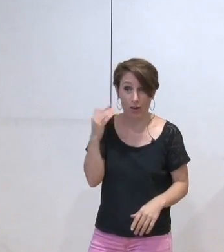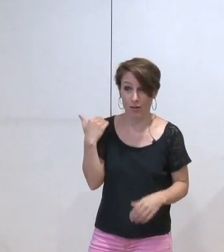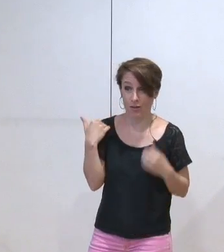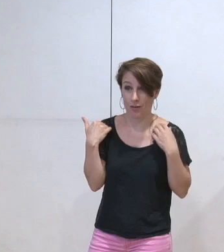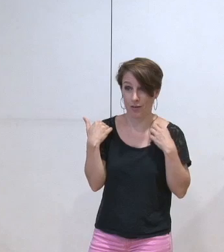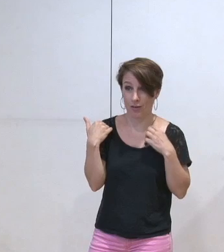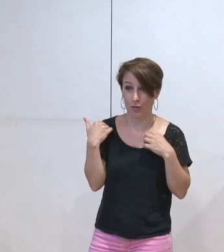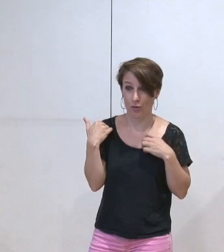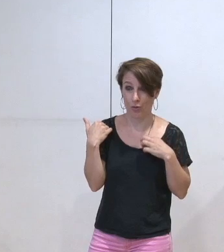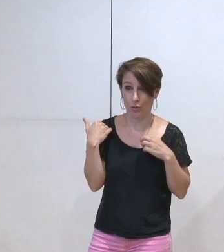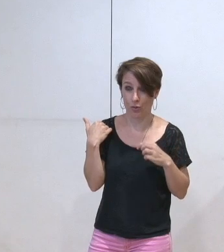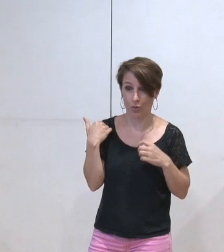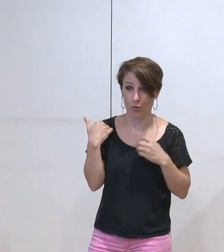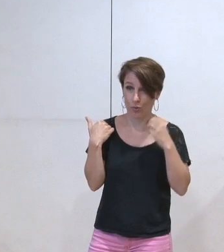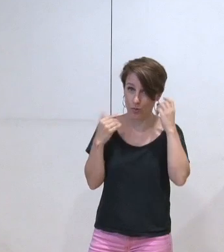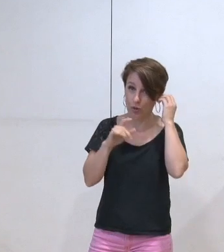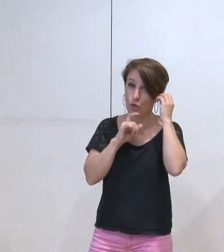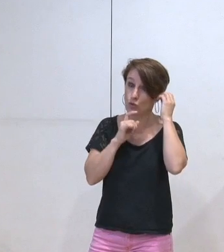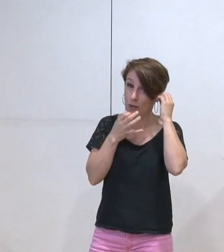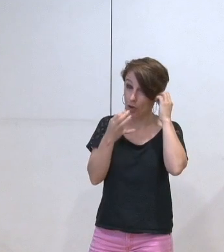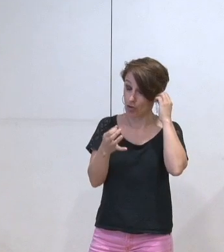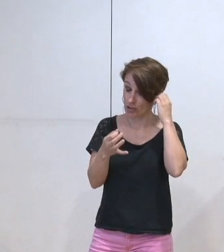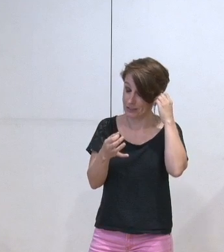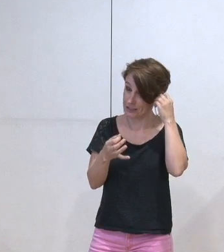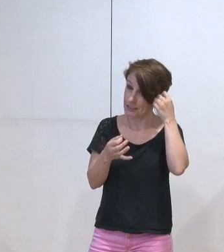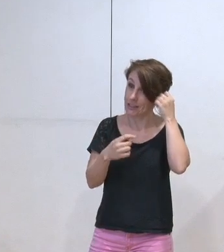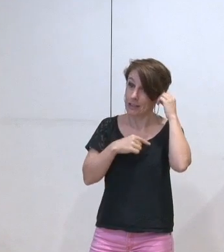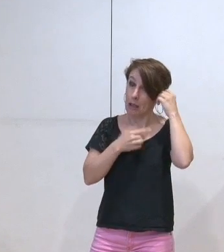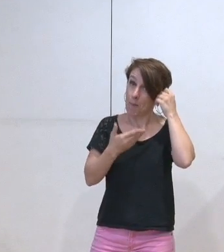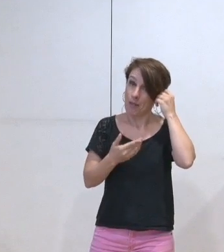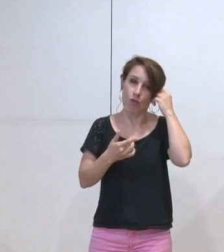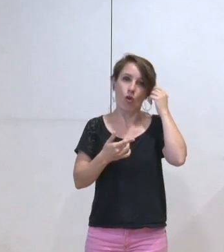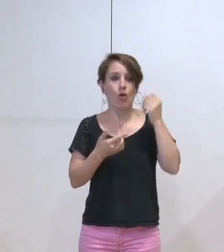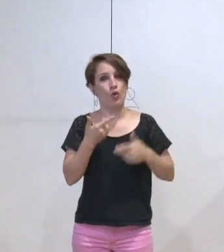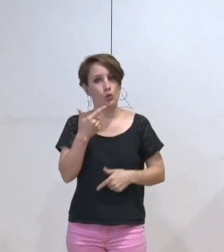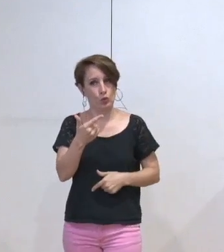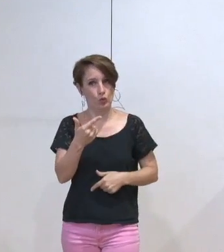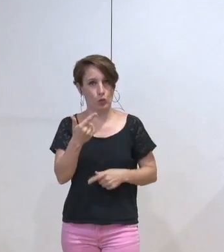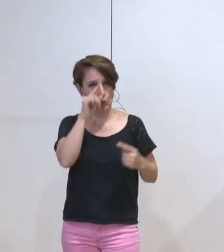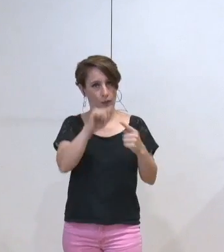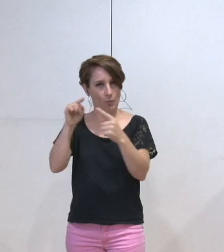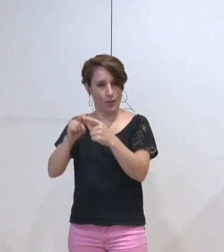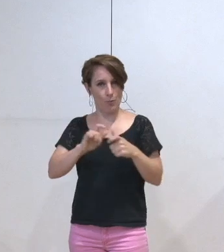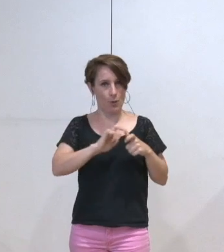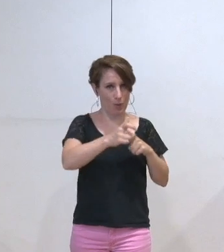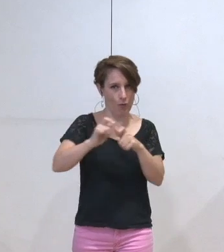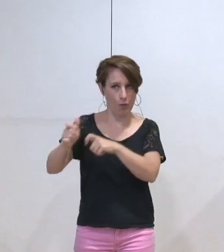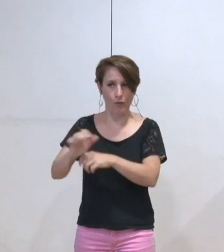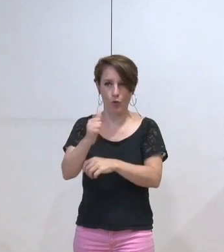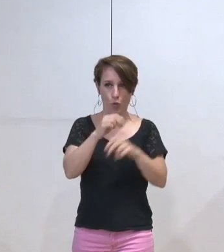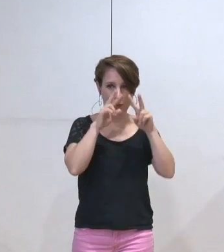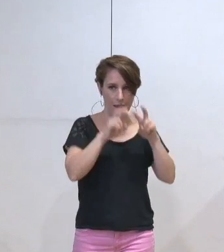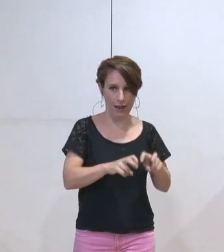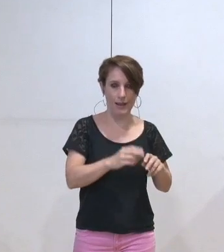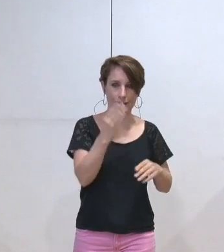ce de cet échange nous avons deux échanges successifs l'un sur l'analyse des besoins sociaux non mais ça sera qu'un